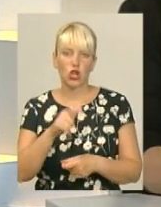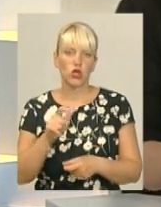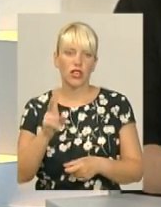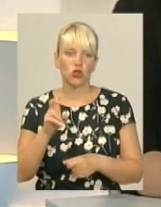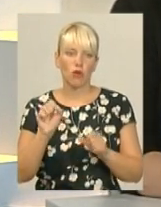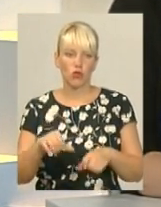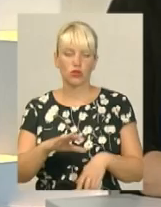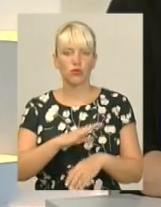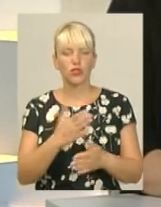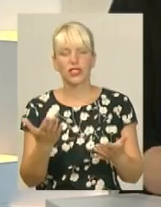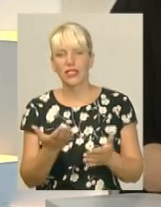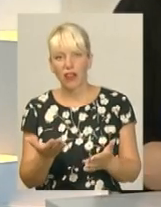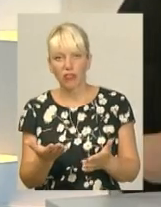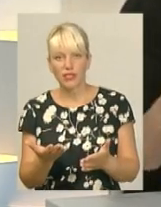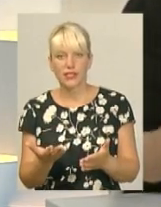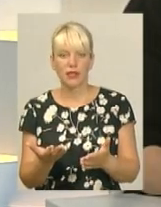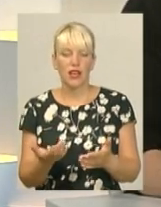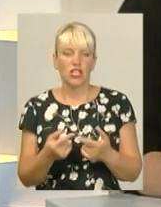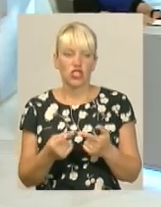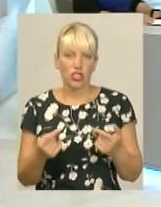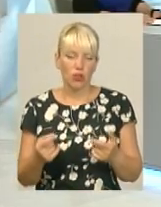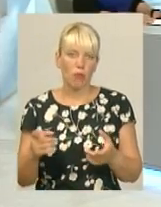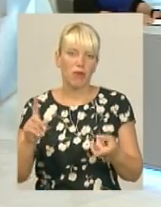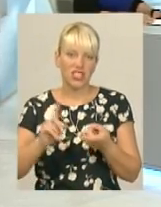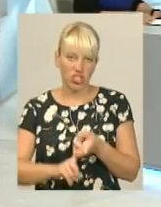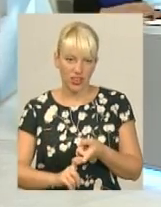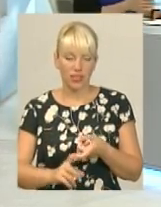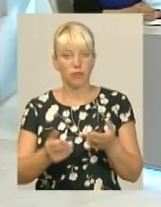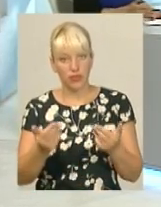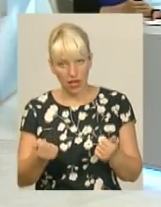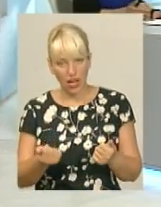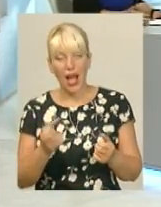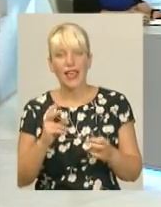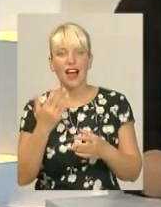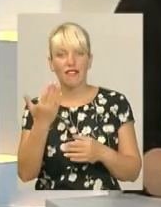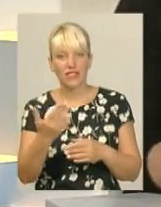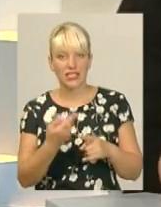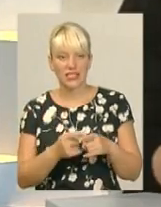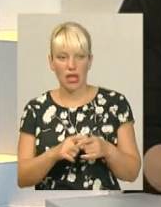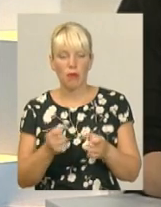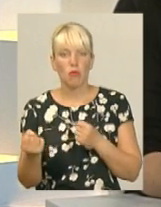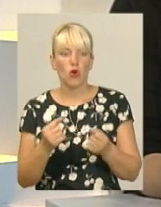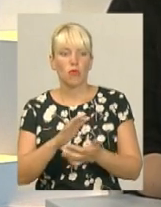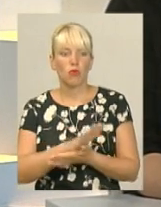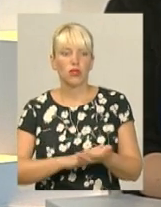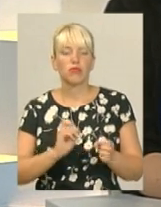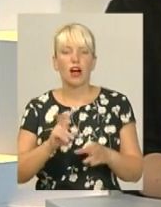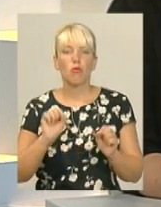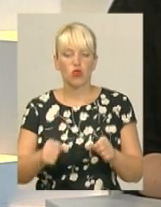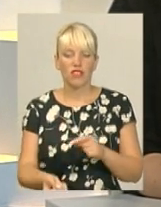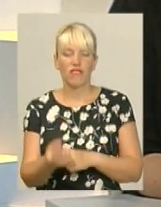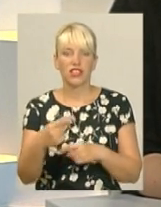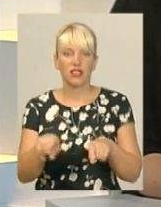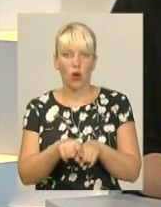бути якимось чином причетні. Так. Як ви з ними боретесь потім? Як взагалі можна виявити таку